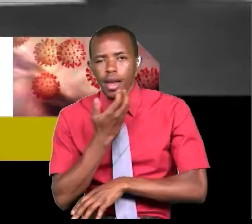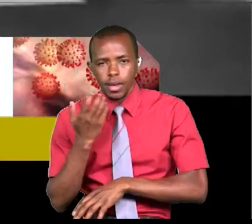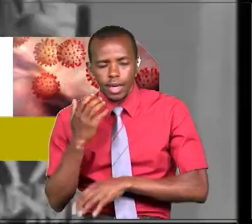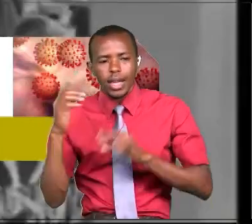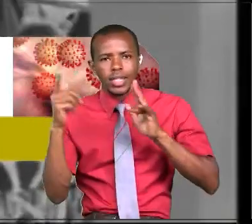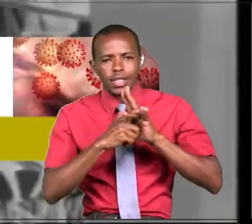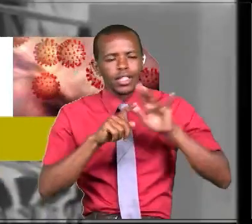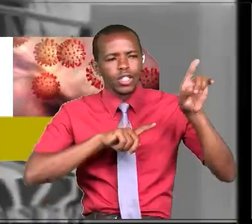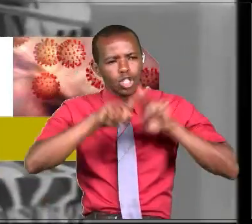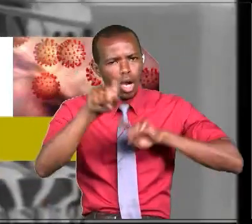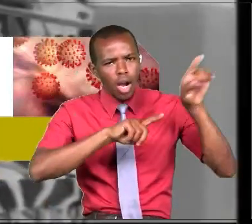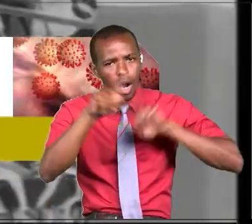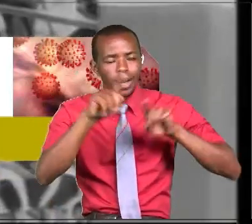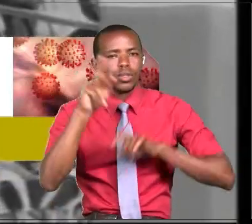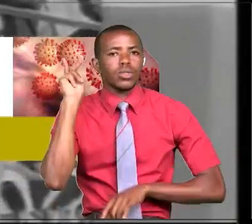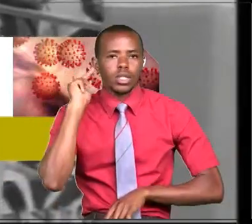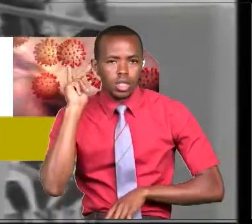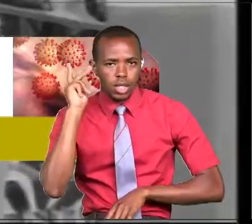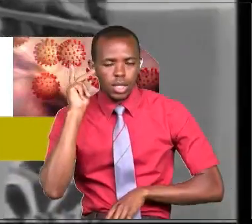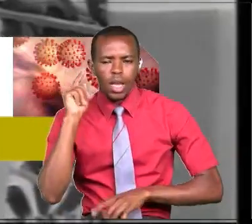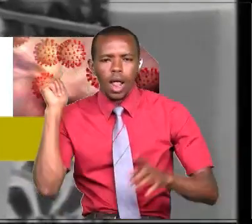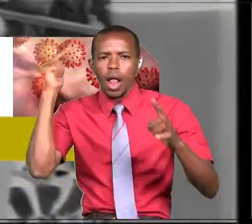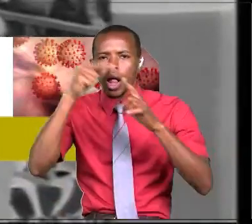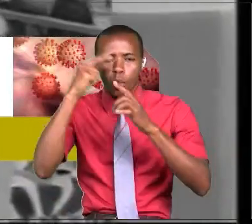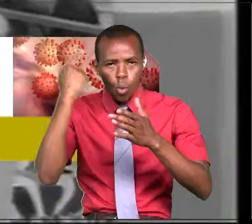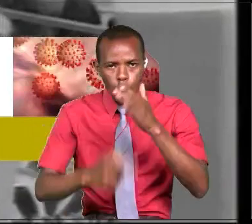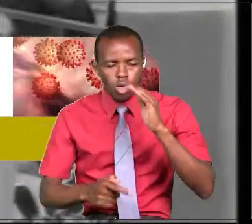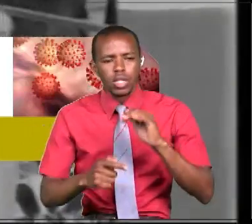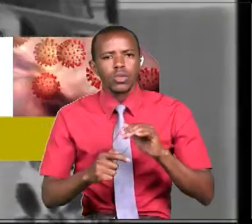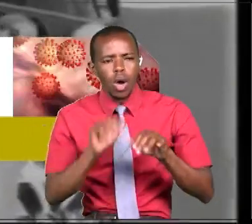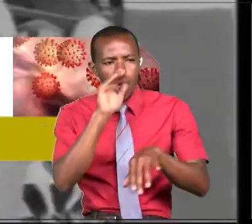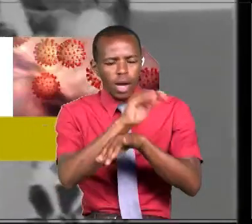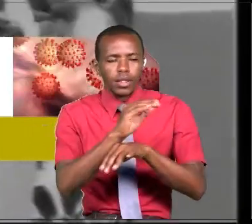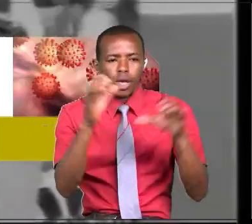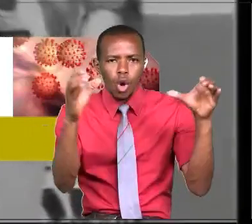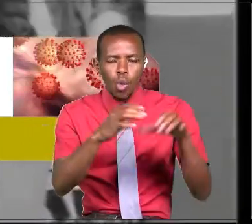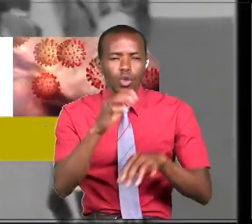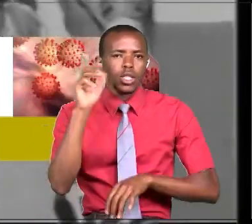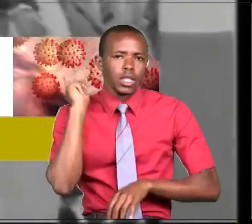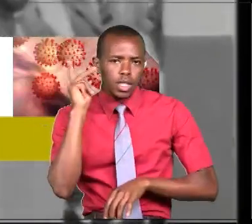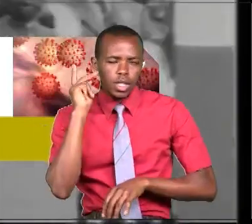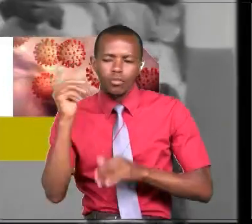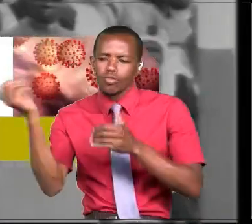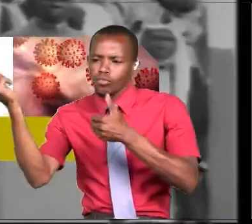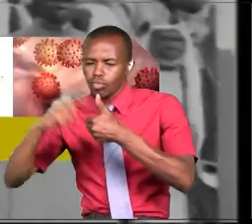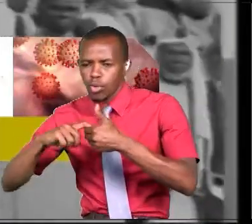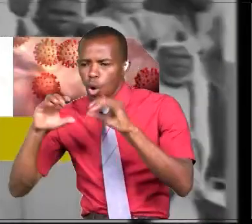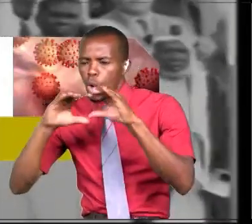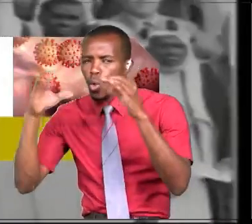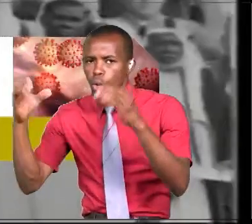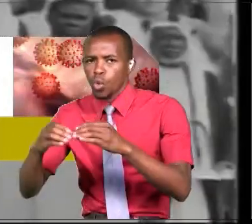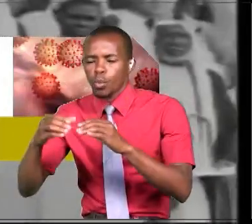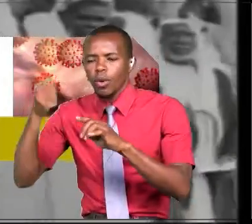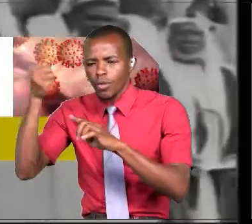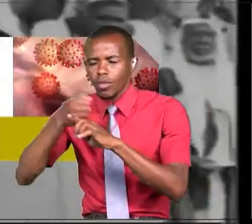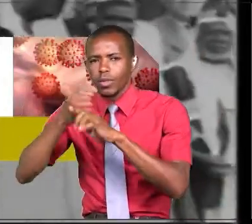alianza safari ya kuelekea Kisii, nia yake ikiwa kuishawishi jamii ya Wakisii kuungana na kikundi cha kupigania